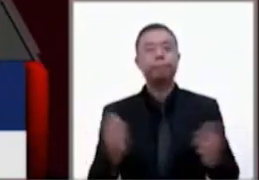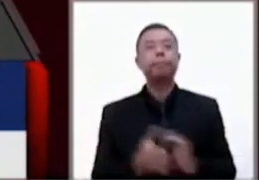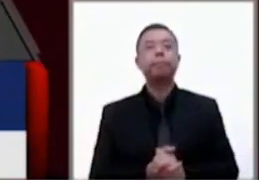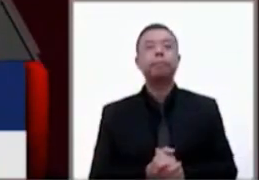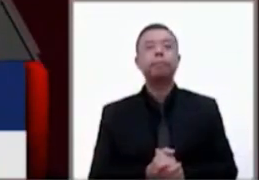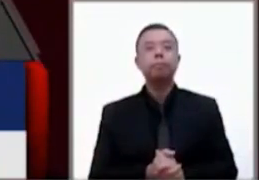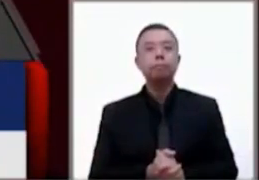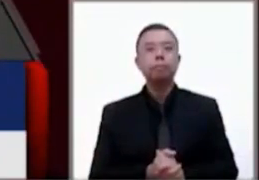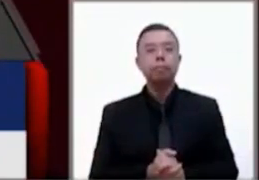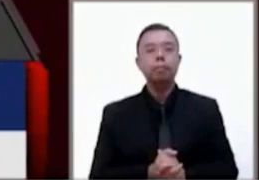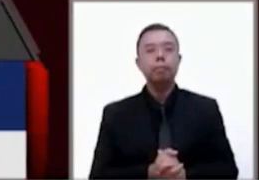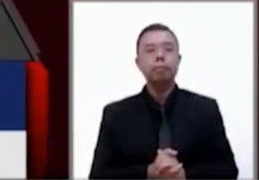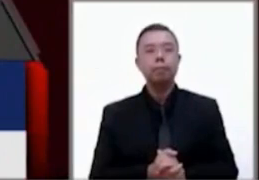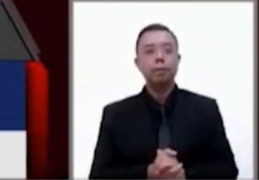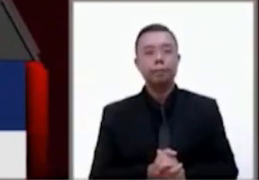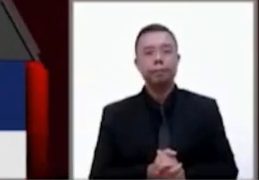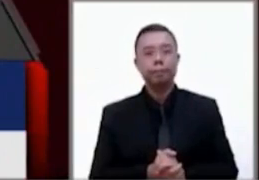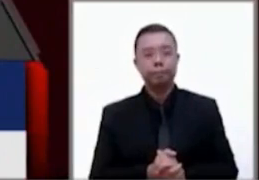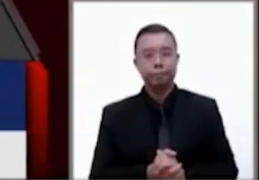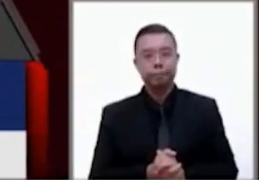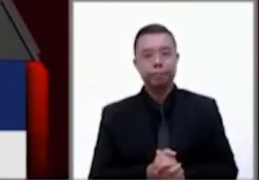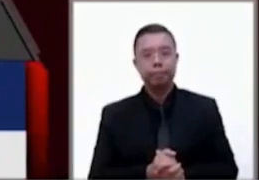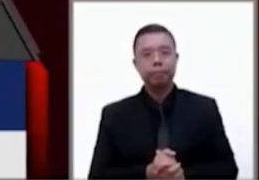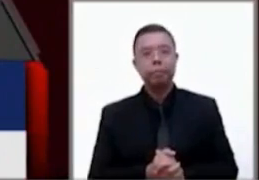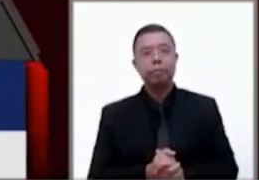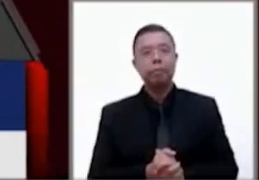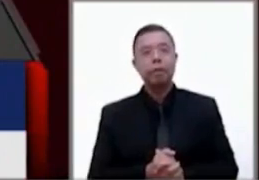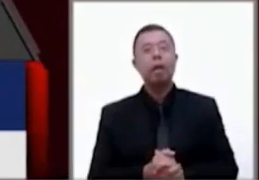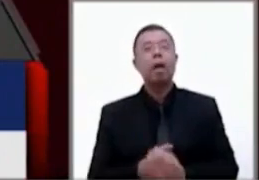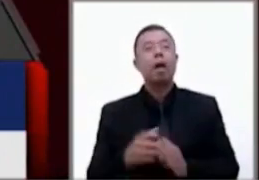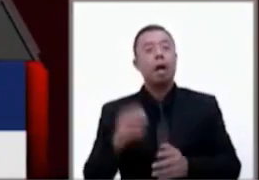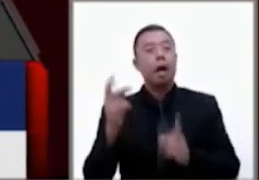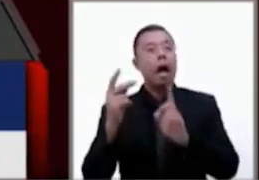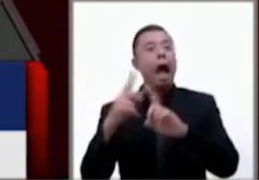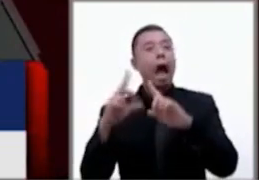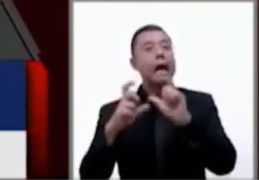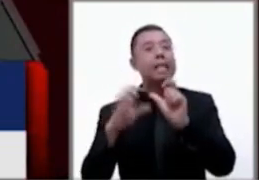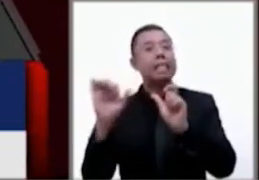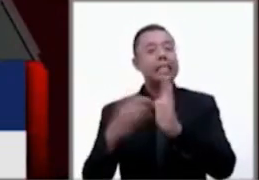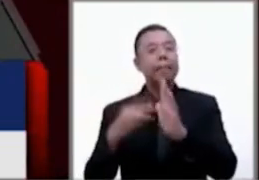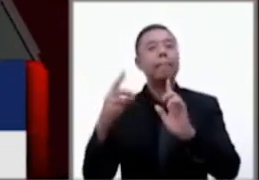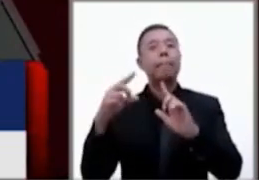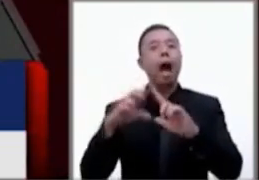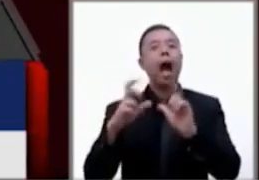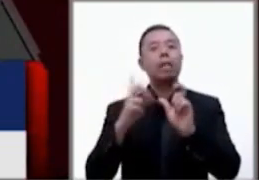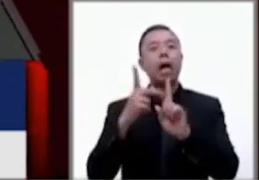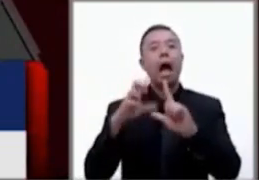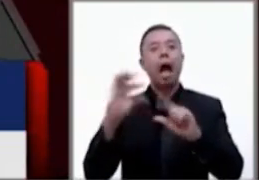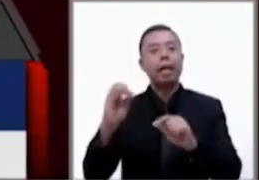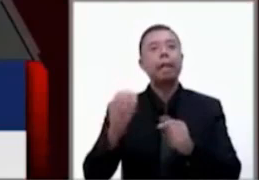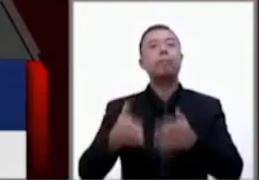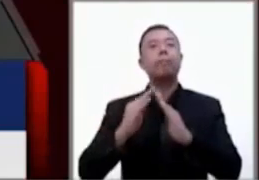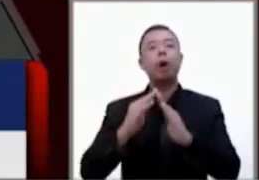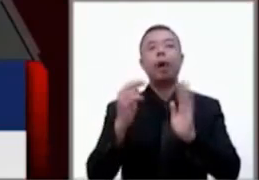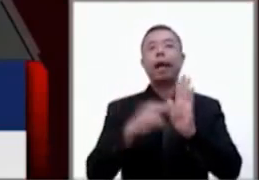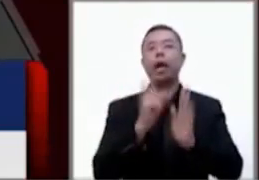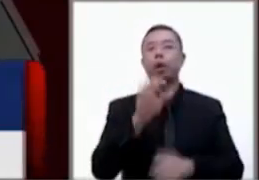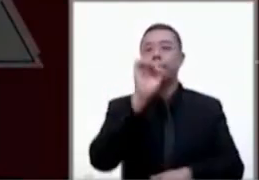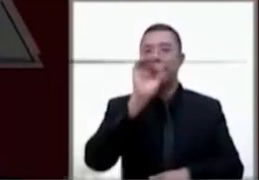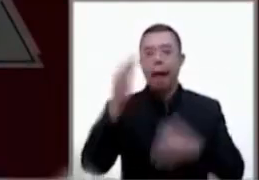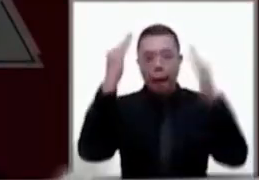semua. Hadratus Syekh Ki Hasyim Asy'ari, pendiri Nahdlatul Ulama mengatakan, petani